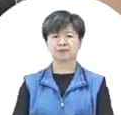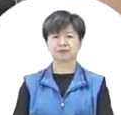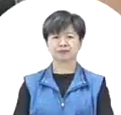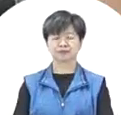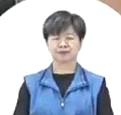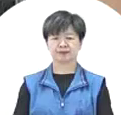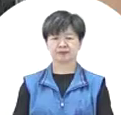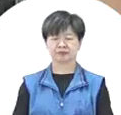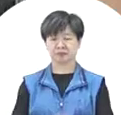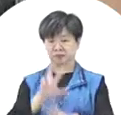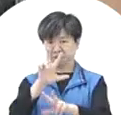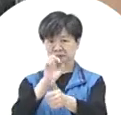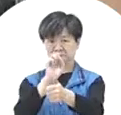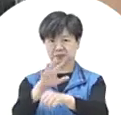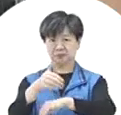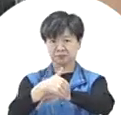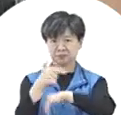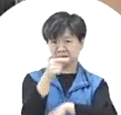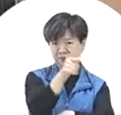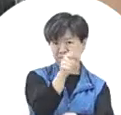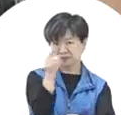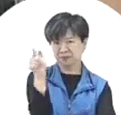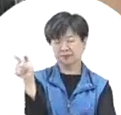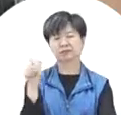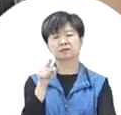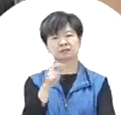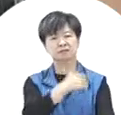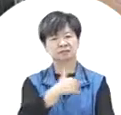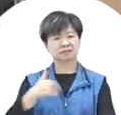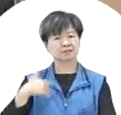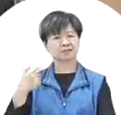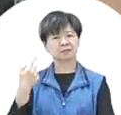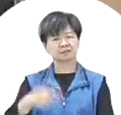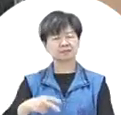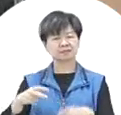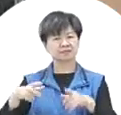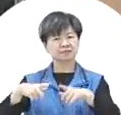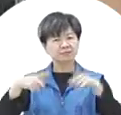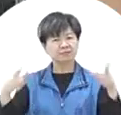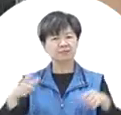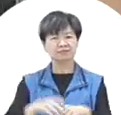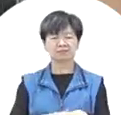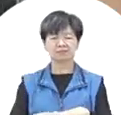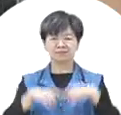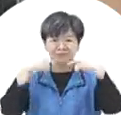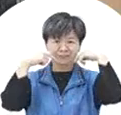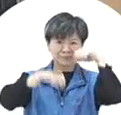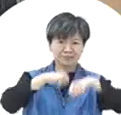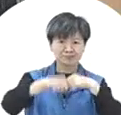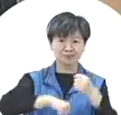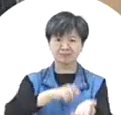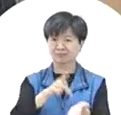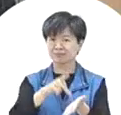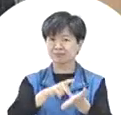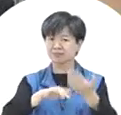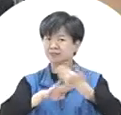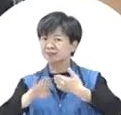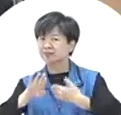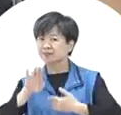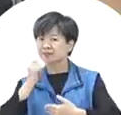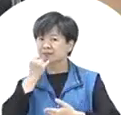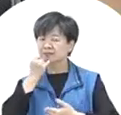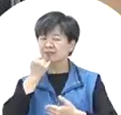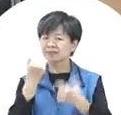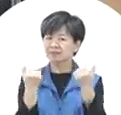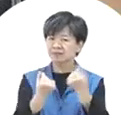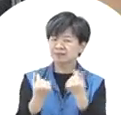建议啦，以偏乡地区或是说你们能够更广泛的使用，不只是 U-Bike，这个是不是可以拿来作为